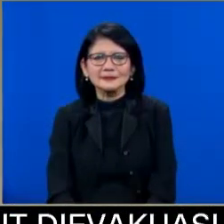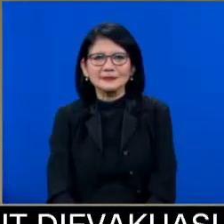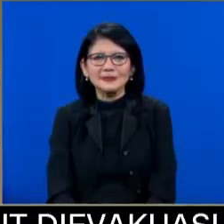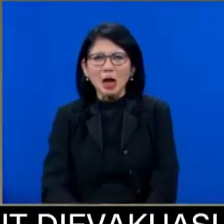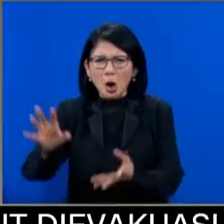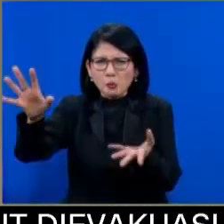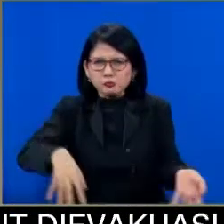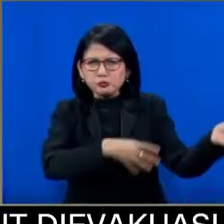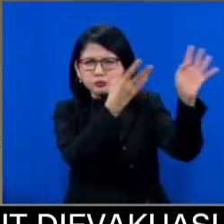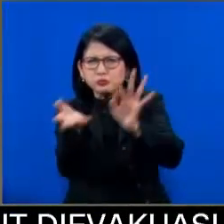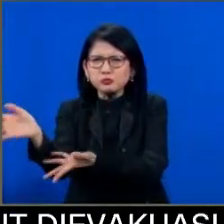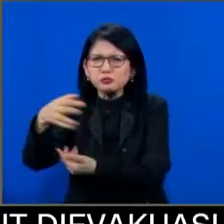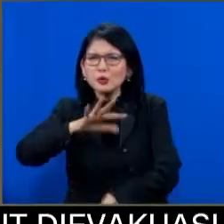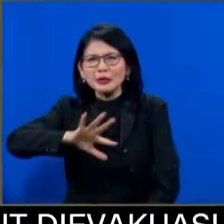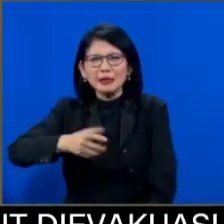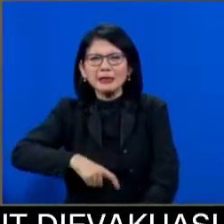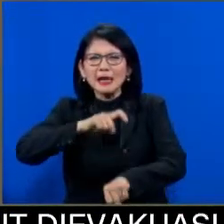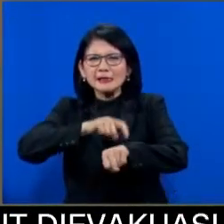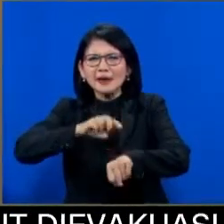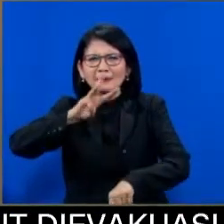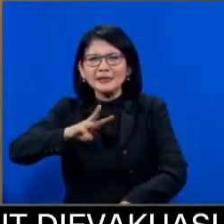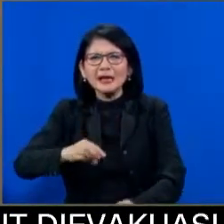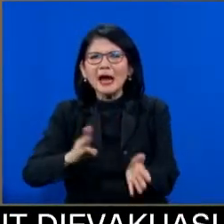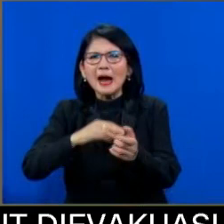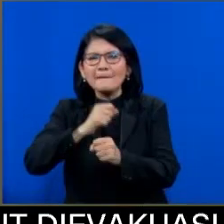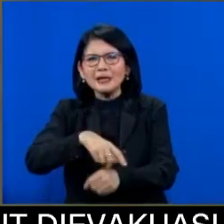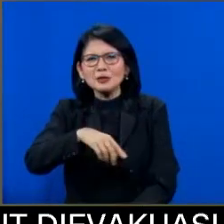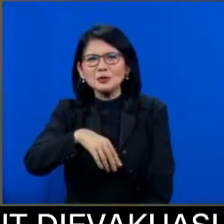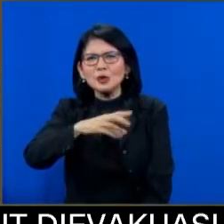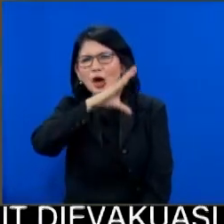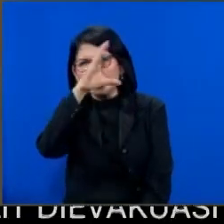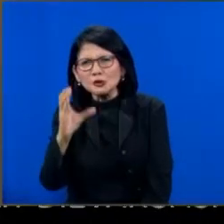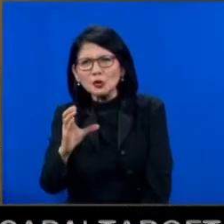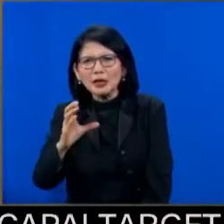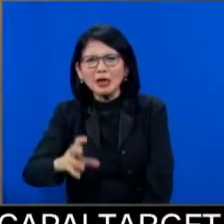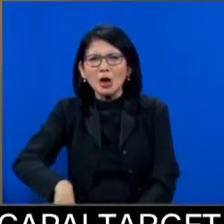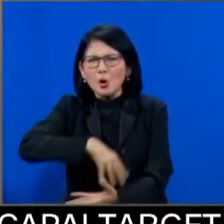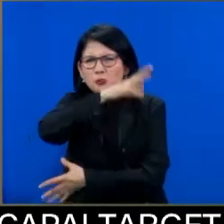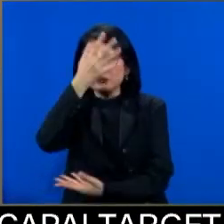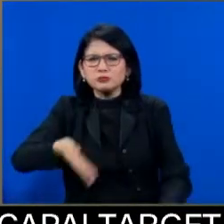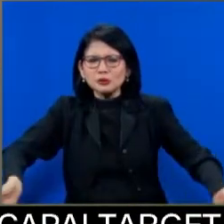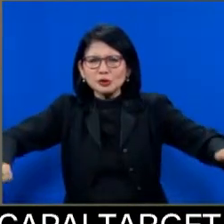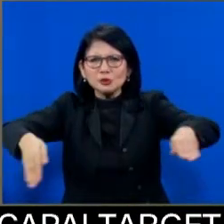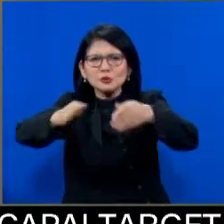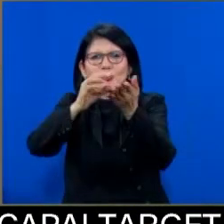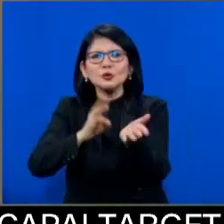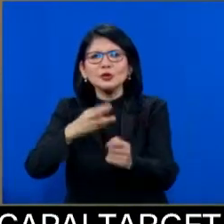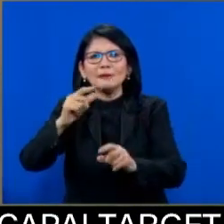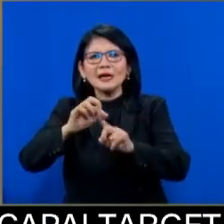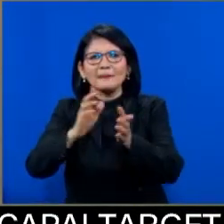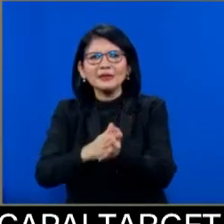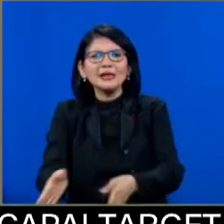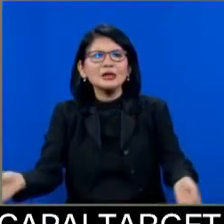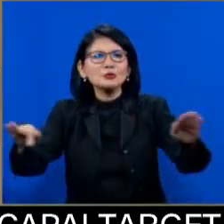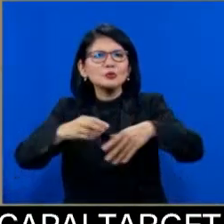Angin kencang terjadi sekitar pukul 3 Minggu sore yang diawali dengan mendung pekat menyelimuti kawasan lereng Gunung Merapi dan Gunung Merbabu.